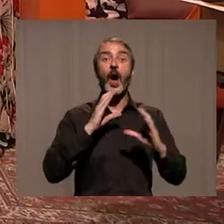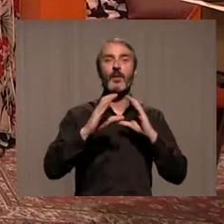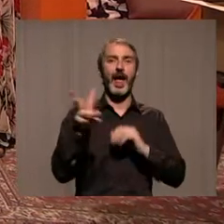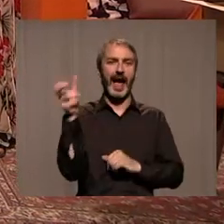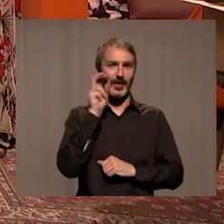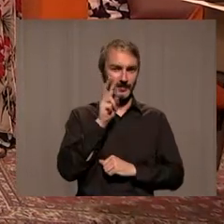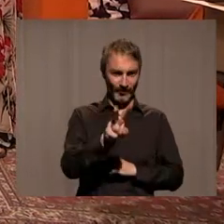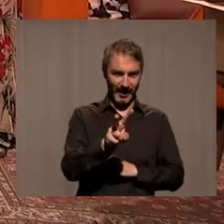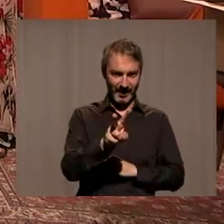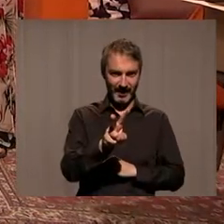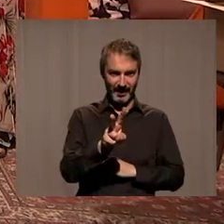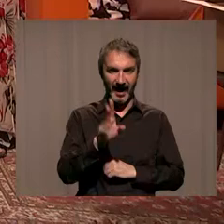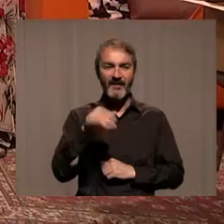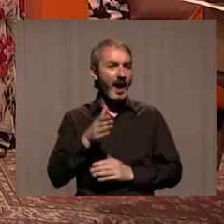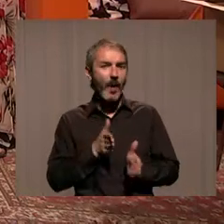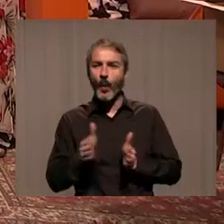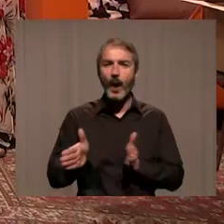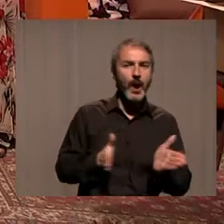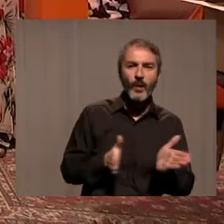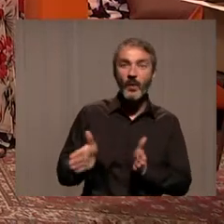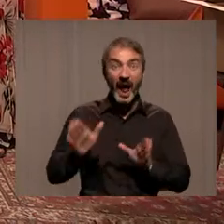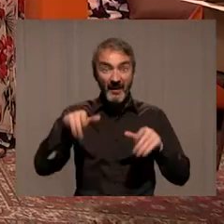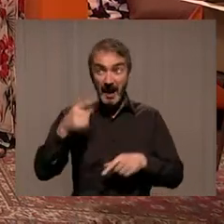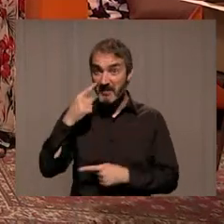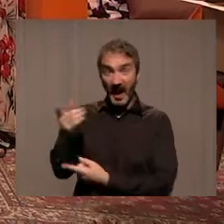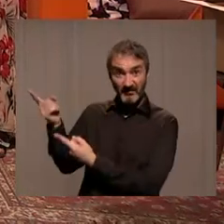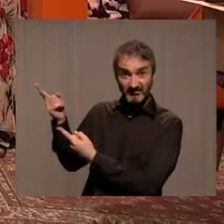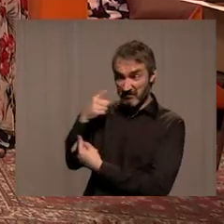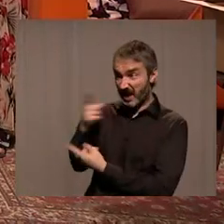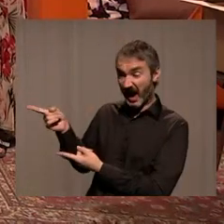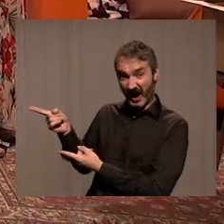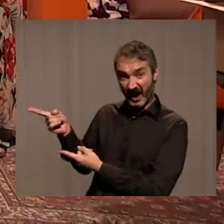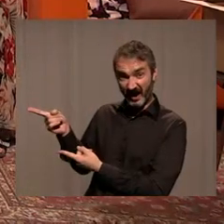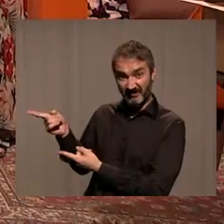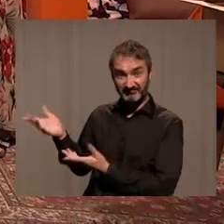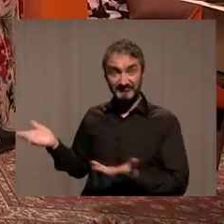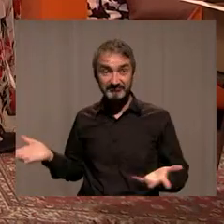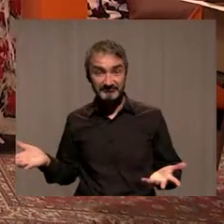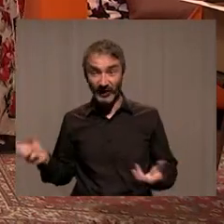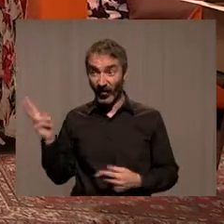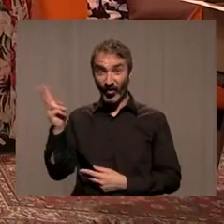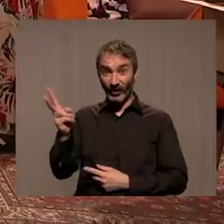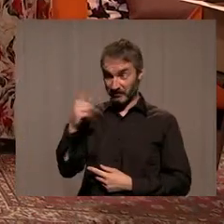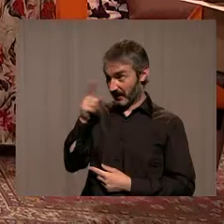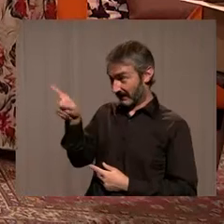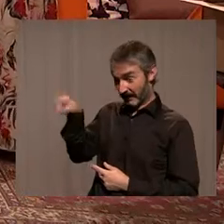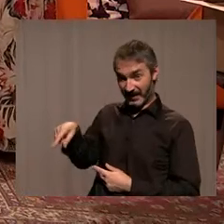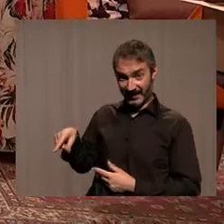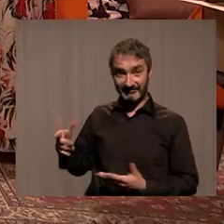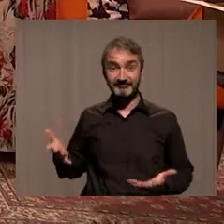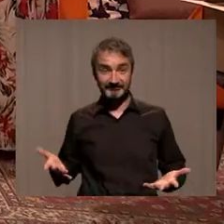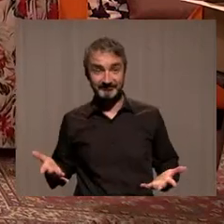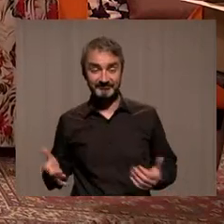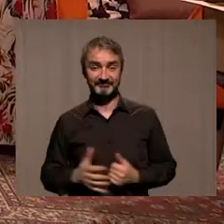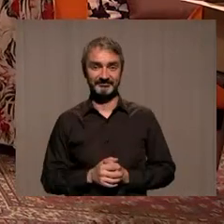I ens hem acabat. No sabia per on tiraria, m'entens? Clar, perquè era el primer any que es feia. Mira't tu, vull dir, clar, això funciona. Clar, clar, tu també ets alumne, Mònica. És la prova que